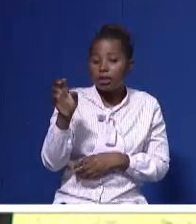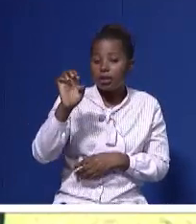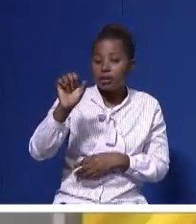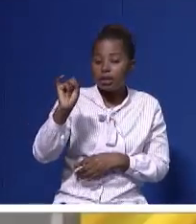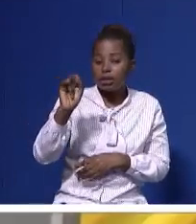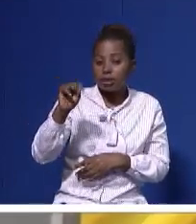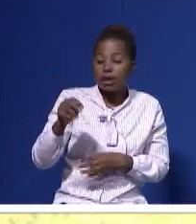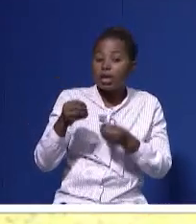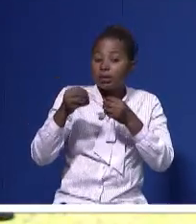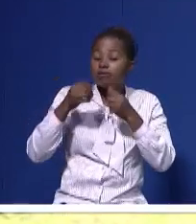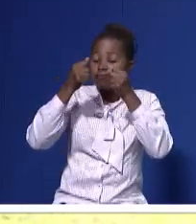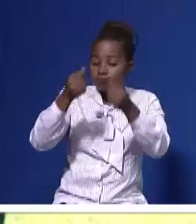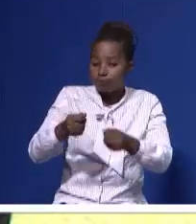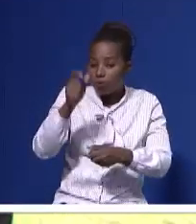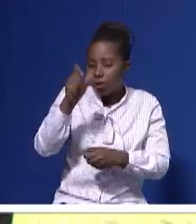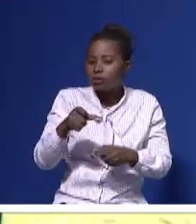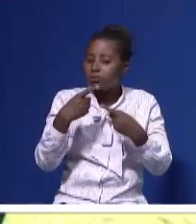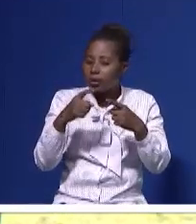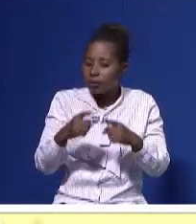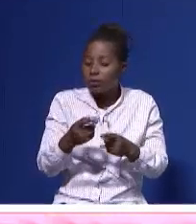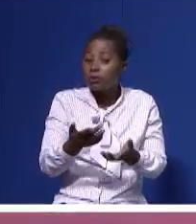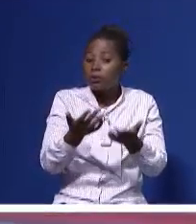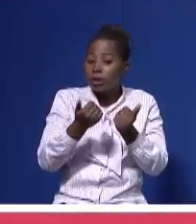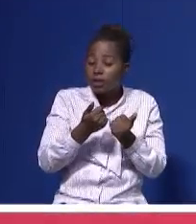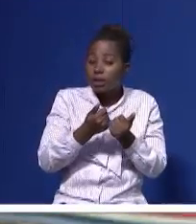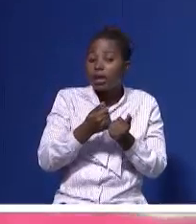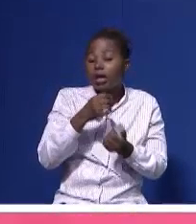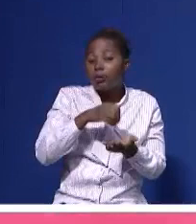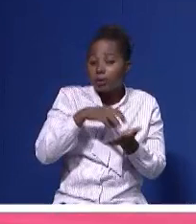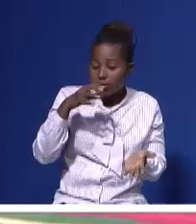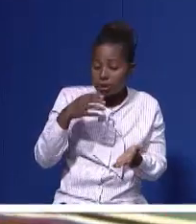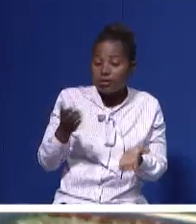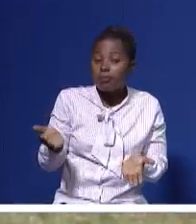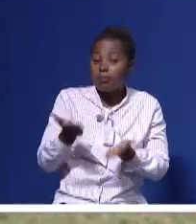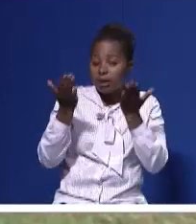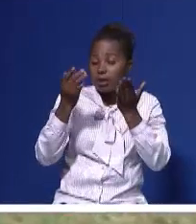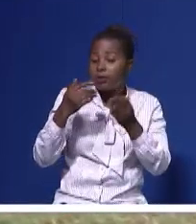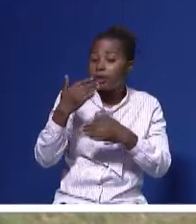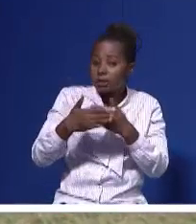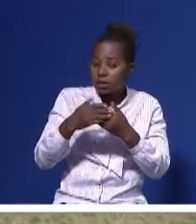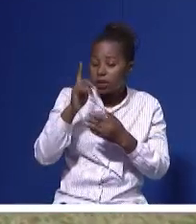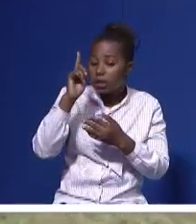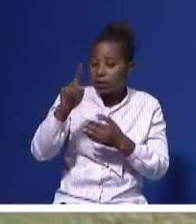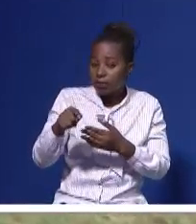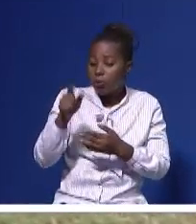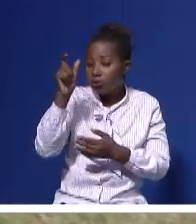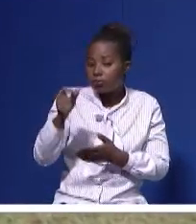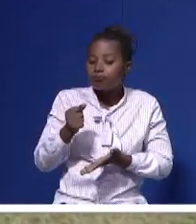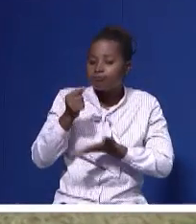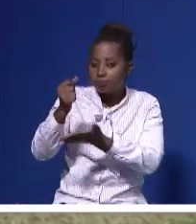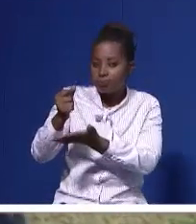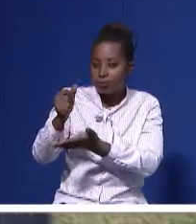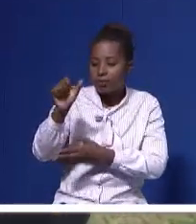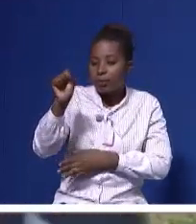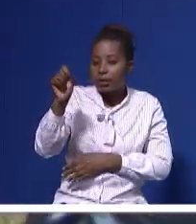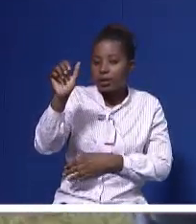alitunuku nishani kwa watu mbalimbali kwa kuthamini michango yao katika maendeleo ya nchi, akiwemo mwekezaji Salim